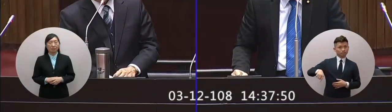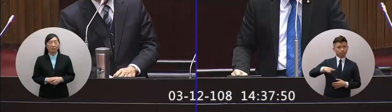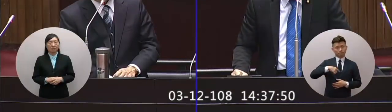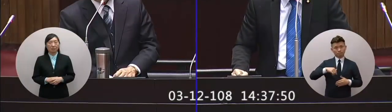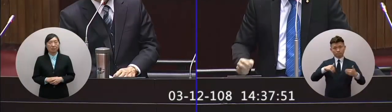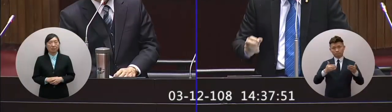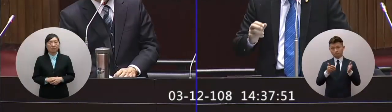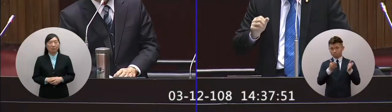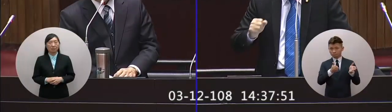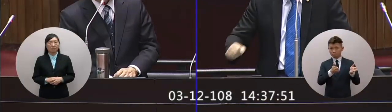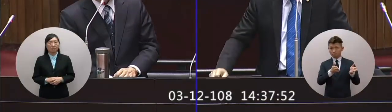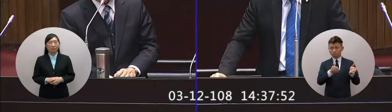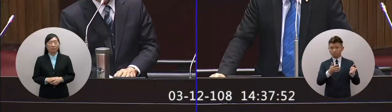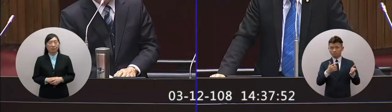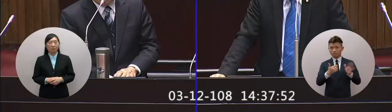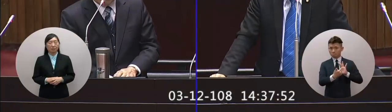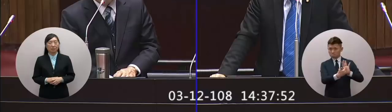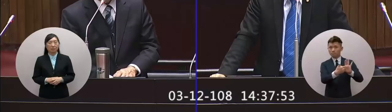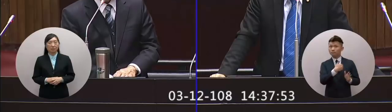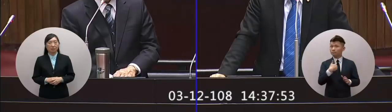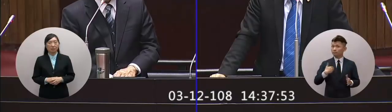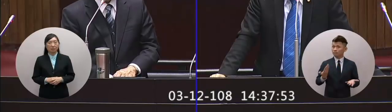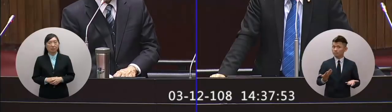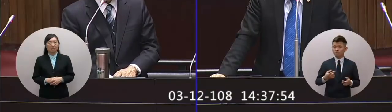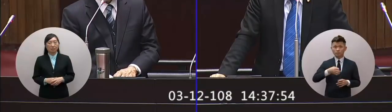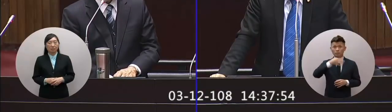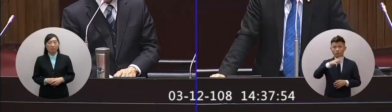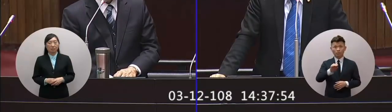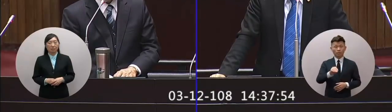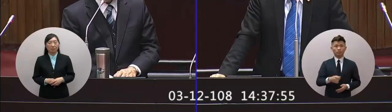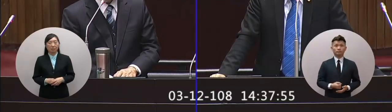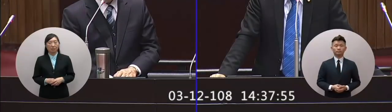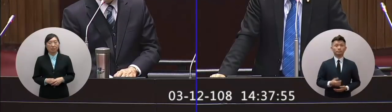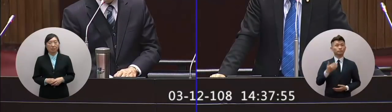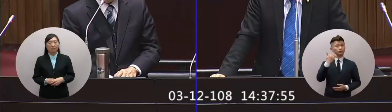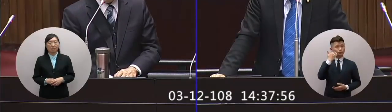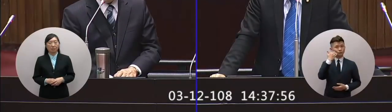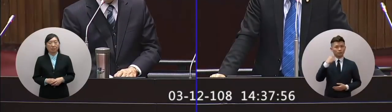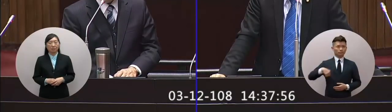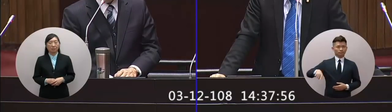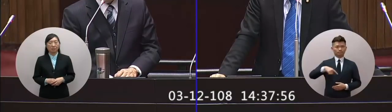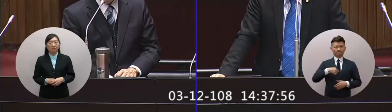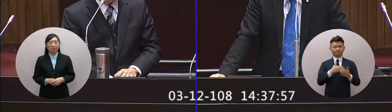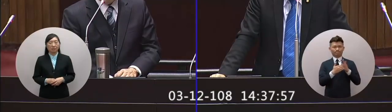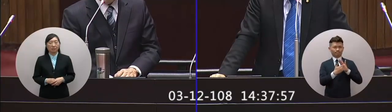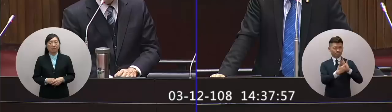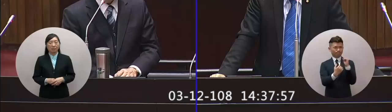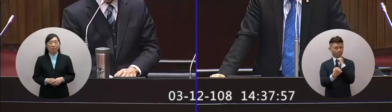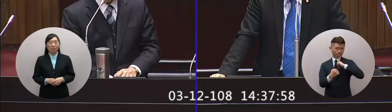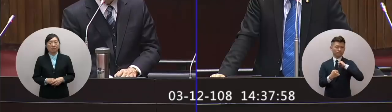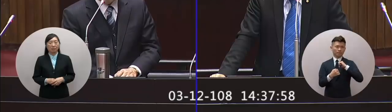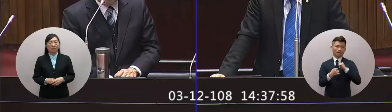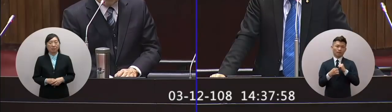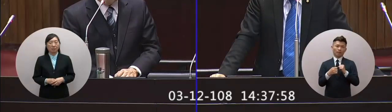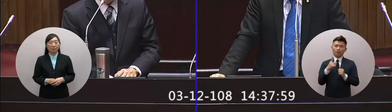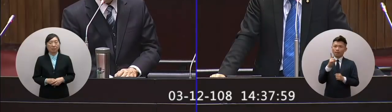的威胁，我们是不是有吓阻的能力了？院长，如果我们一点吓阻的能力都没有，你就凊彩跟